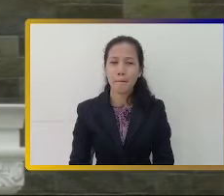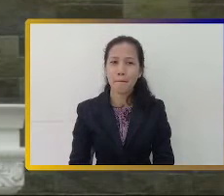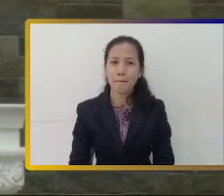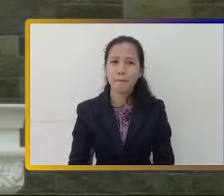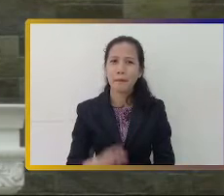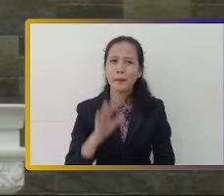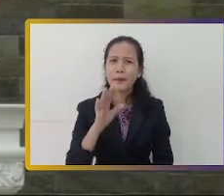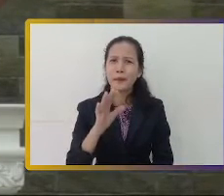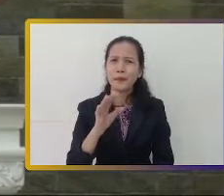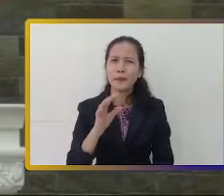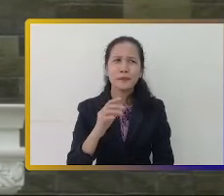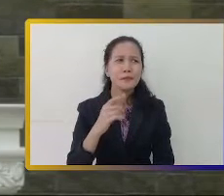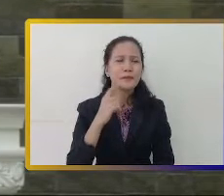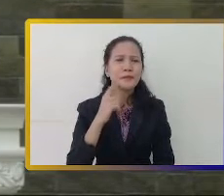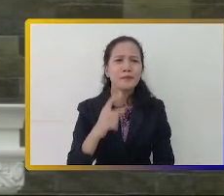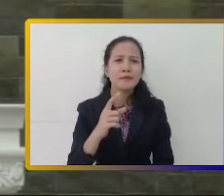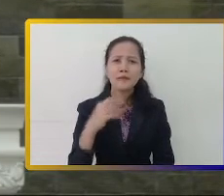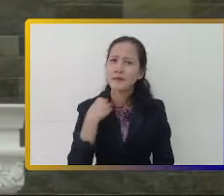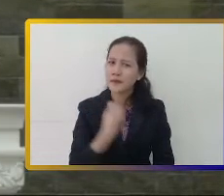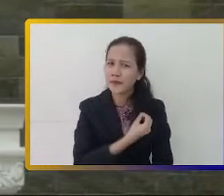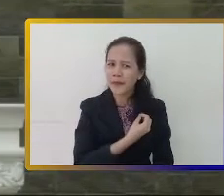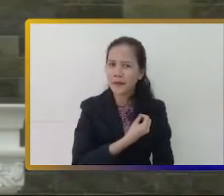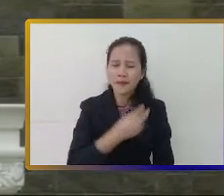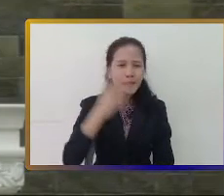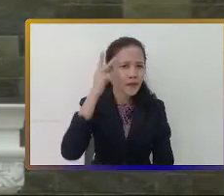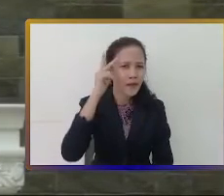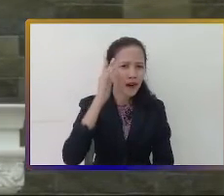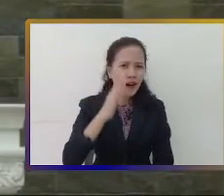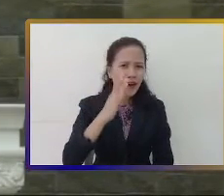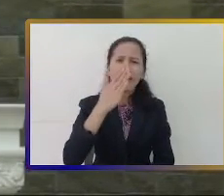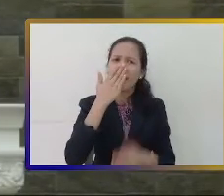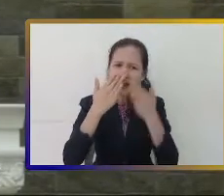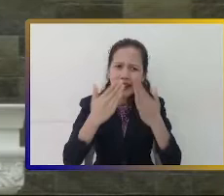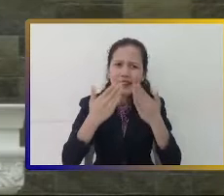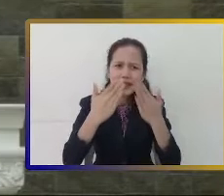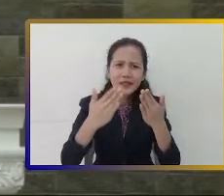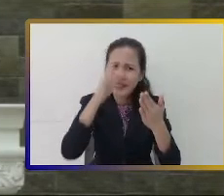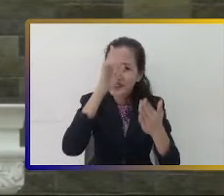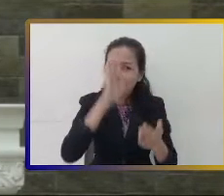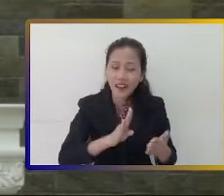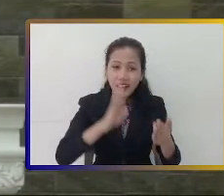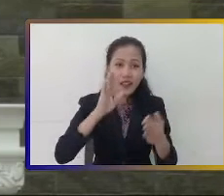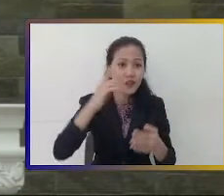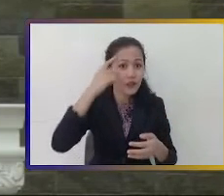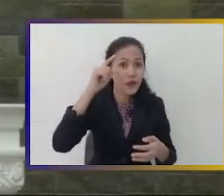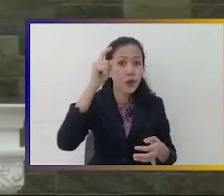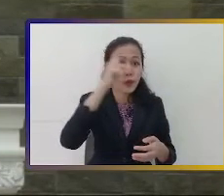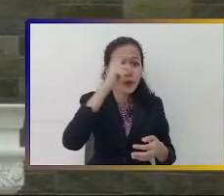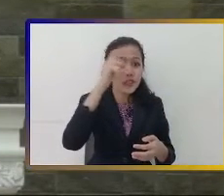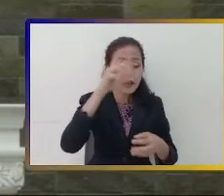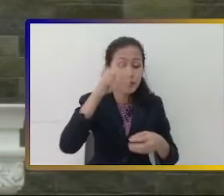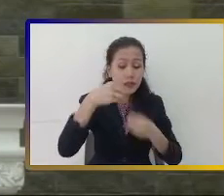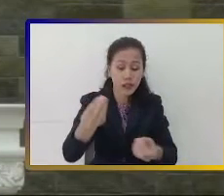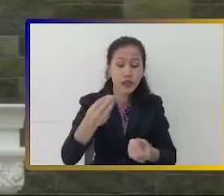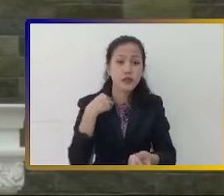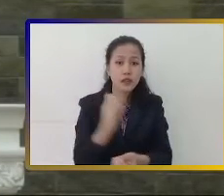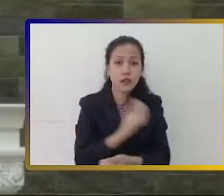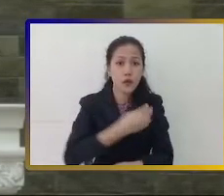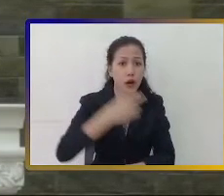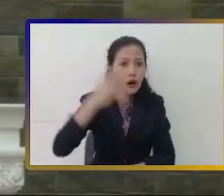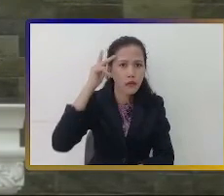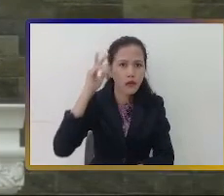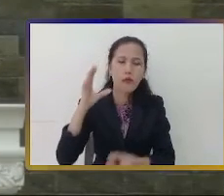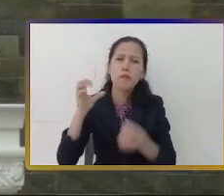pinipraise ang pastor po natin. But ako nagpapasalamat sa wisdom na binibigay ng Panginoon sa pastor po natin. Maraming simbahan na